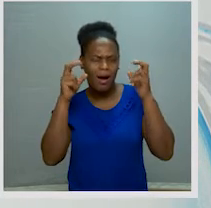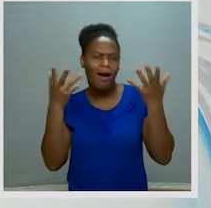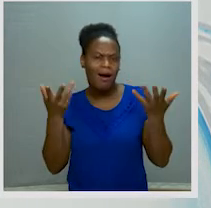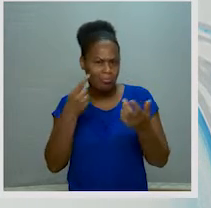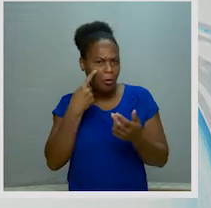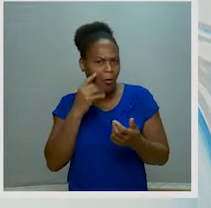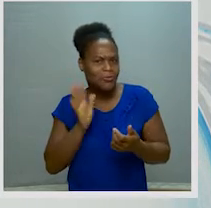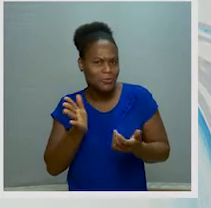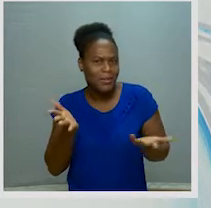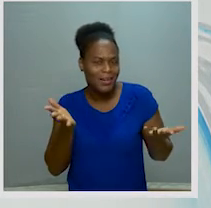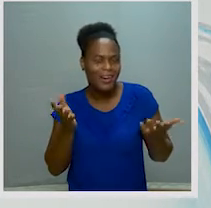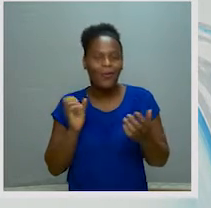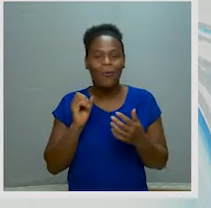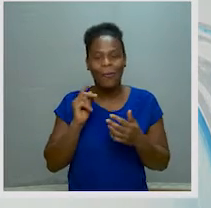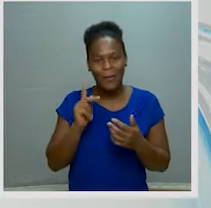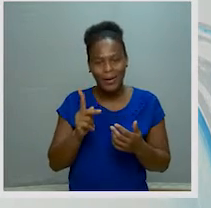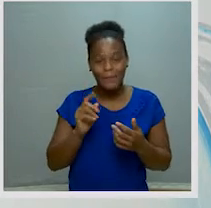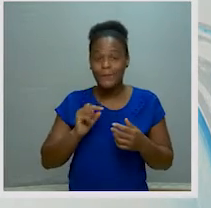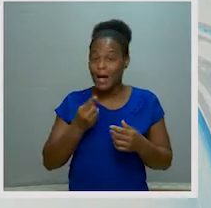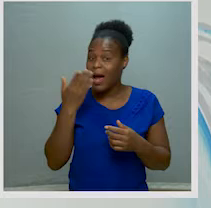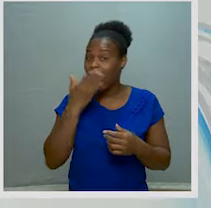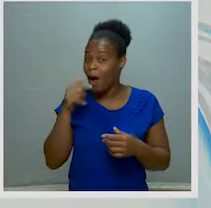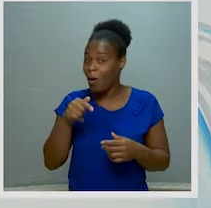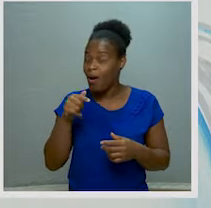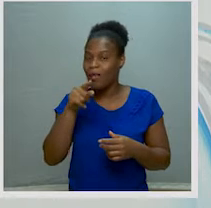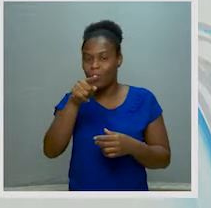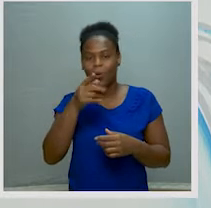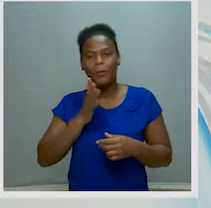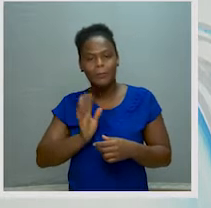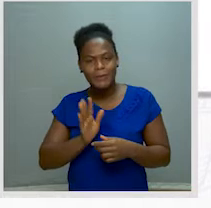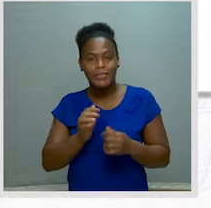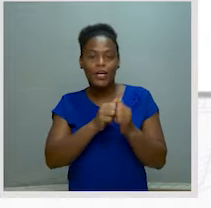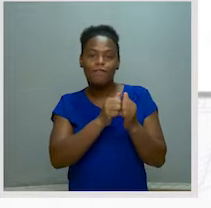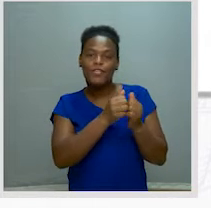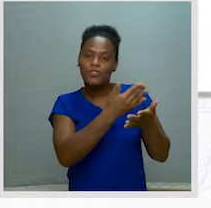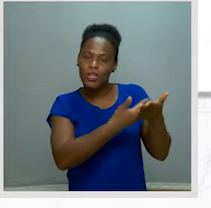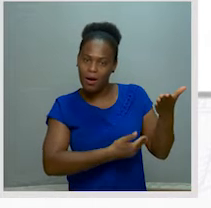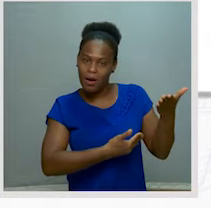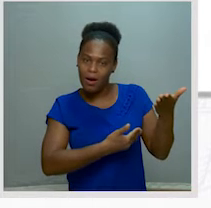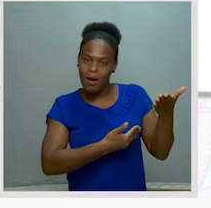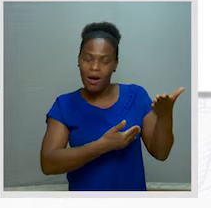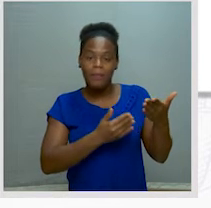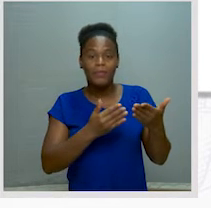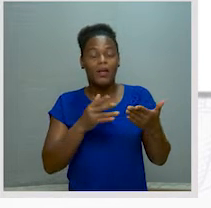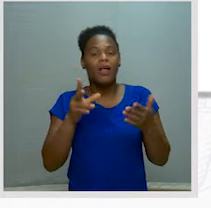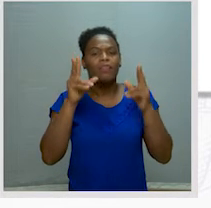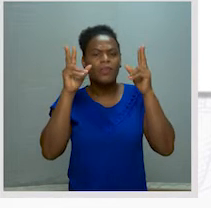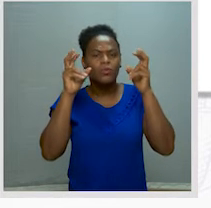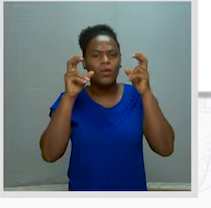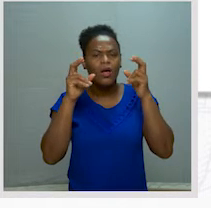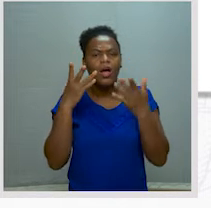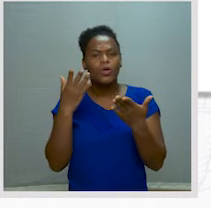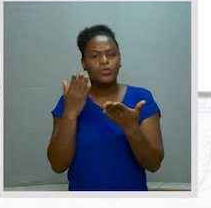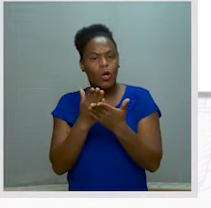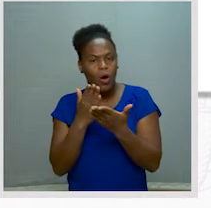non? OK. Et pour ce cours, vous avez besoin de votre fiche apprenant